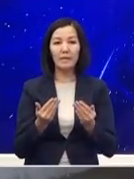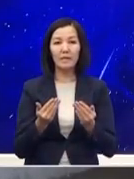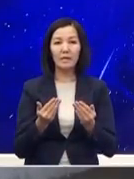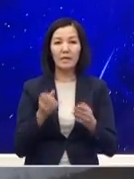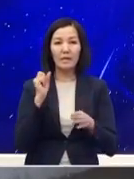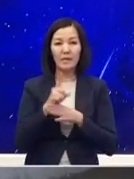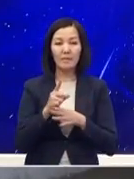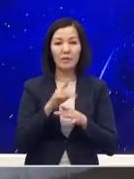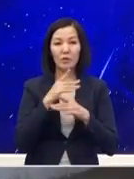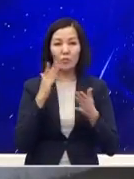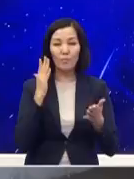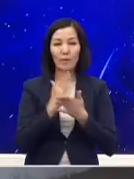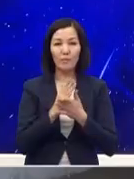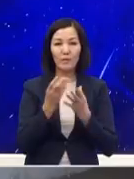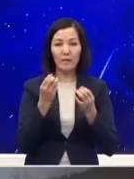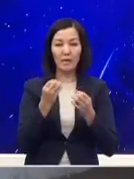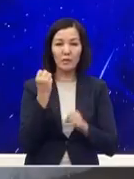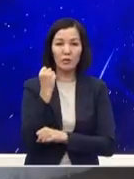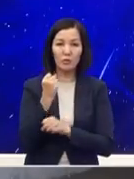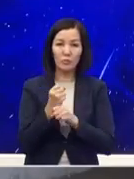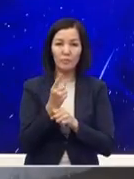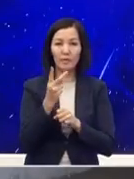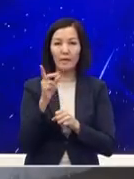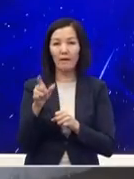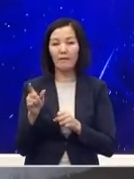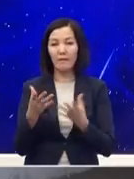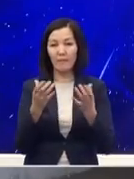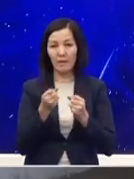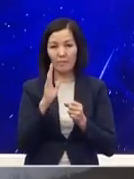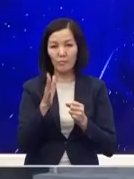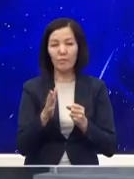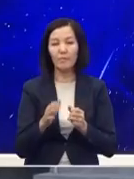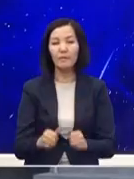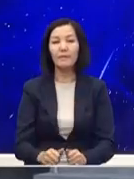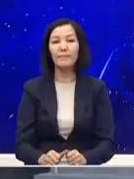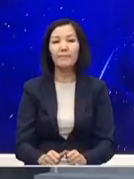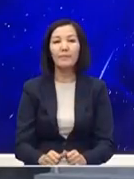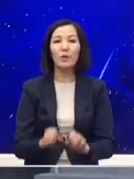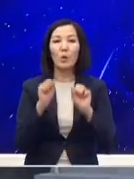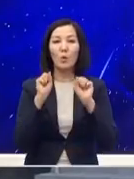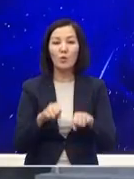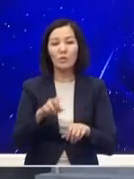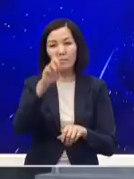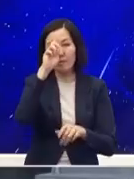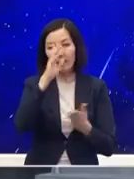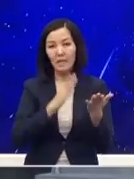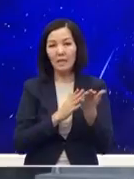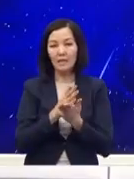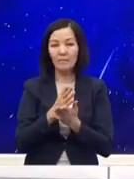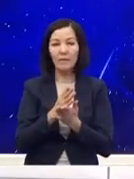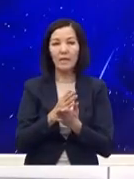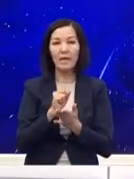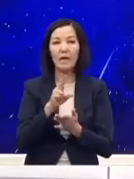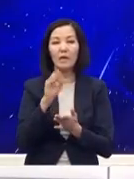Енді жұмыс ары қарай жақсы дамып жатса, тағы да жалғасты бір-екі жұмысшы тәрбиелесек бе деген ойымыз бар енді. Қол жетімді мемлекеттік қызмет. Ақсу